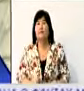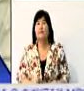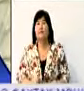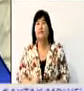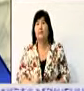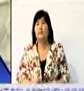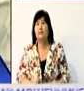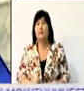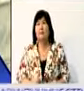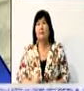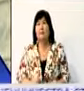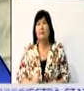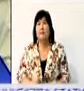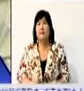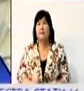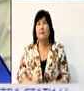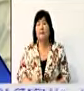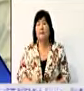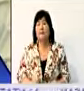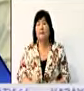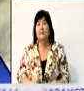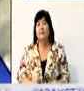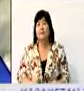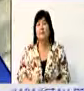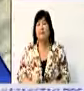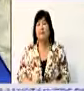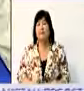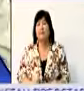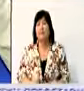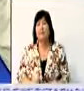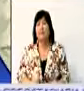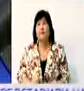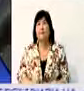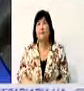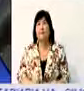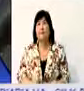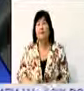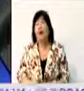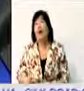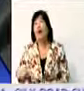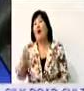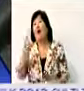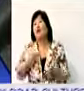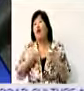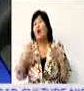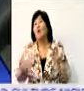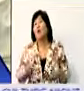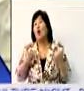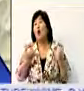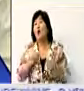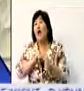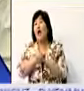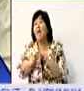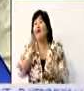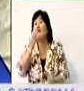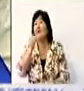Мал азасындағы зат алмасу процессіне өте үлкен септігін тигізетін судың өзі де. Оказывающий большое воздействие на обмен